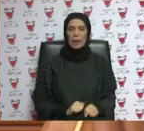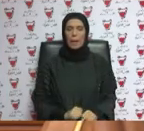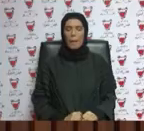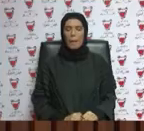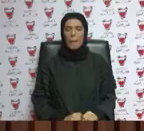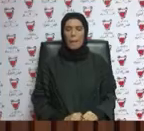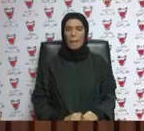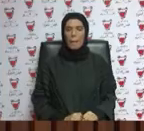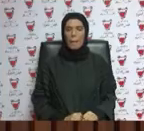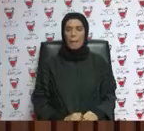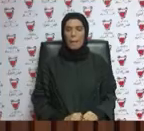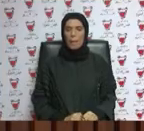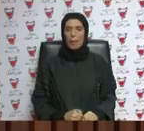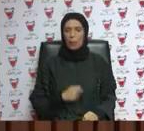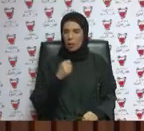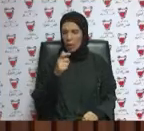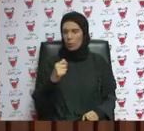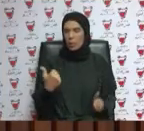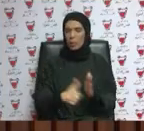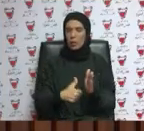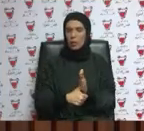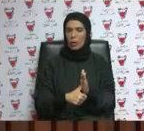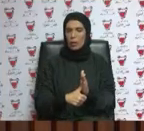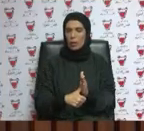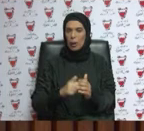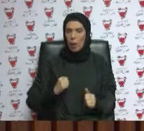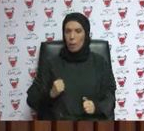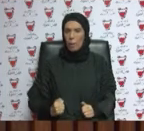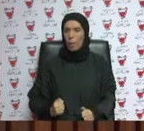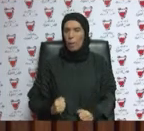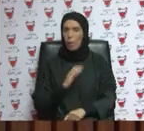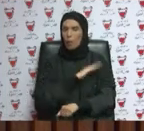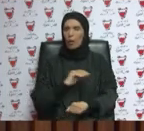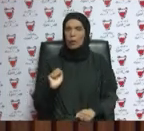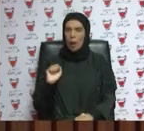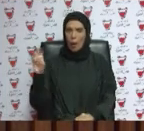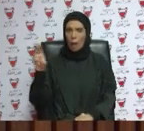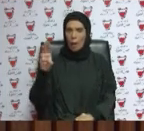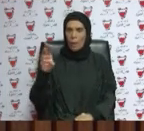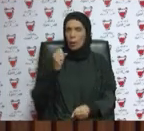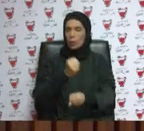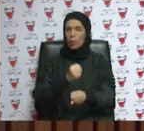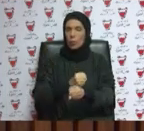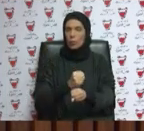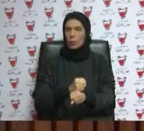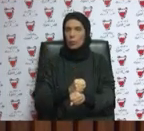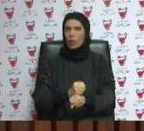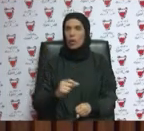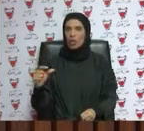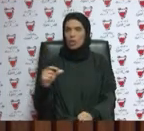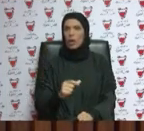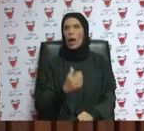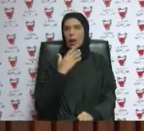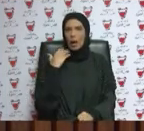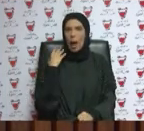كوفيد-19، وذلك من خلال دفع رواتب المواطنين البحرينيين العاملين في القطاع الخاص للأشهر أبريل ومايو